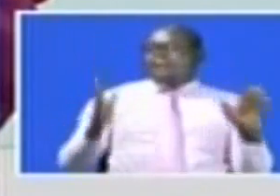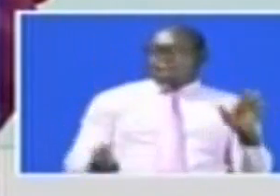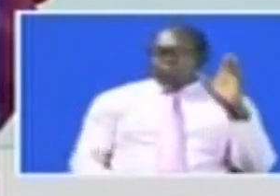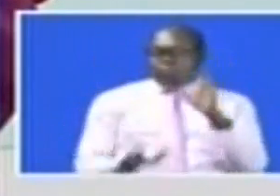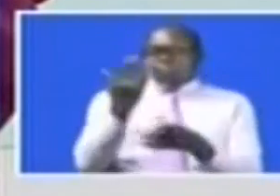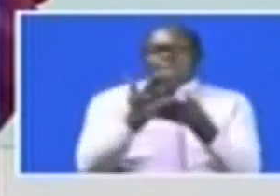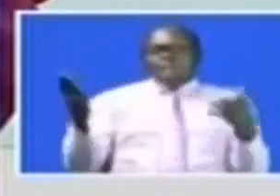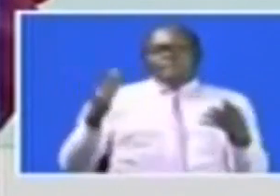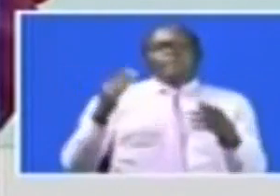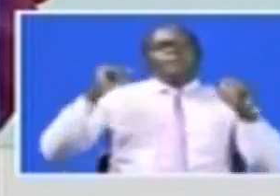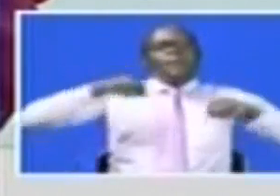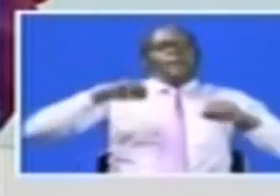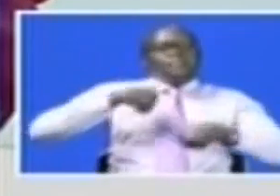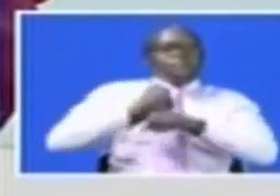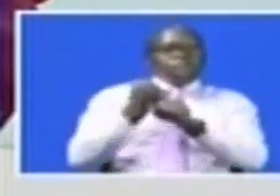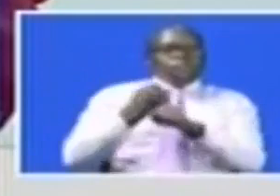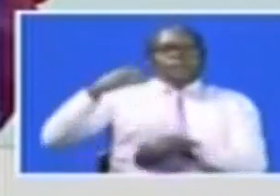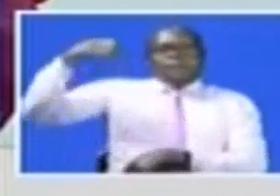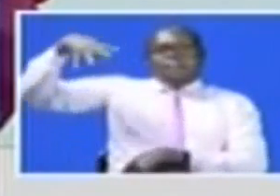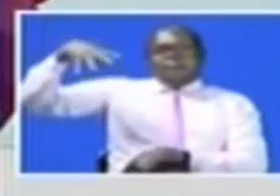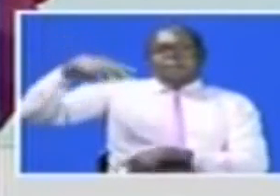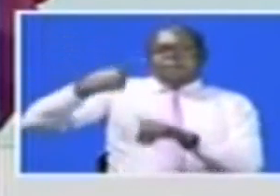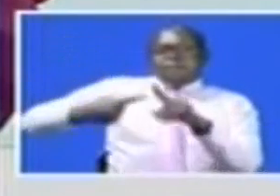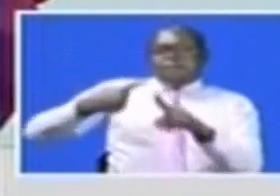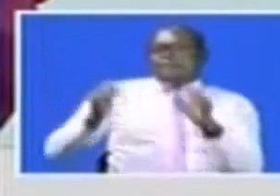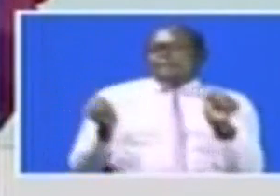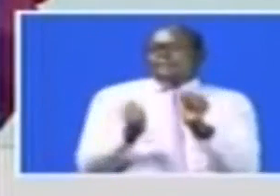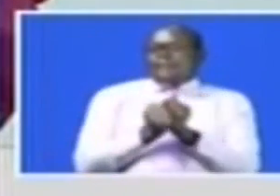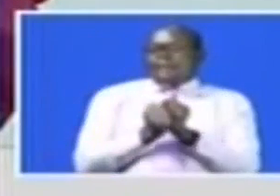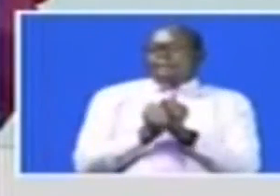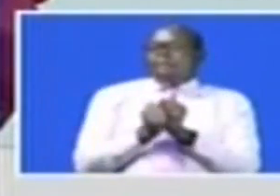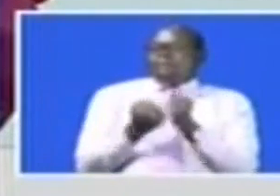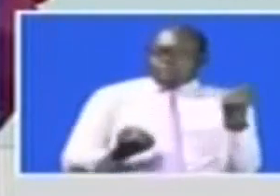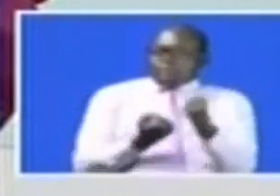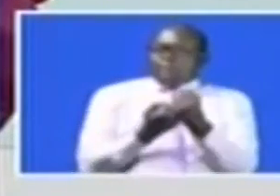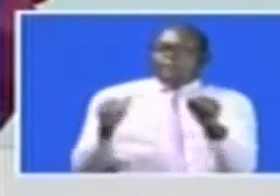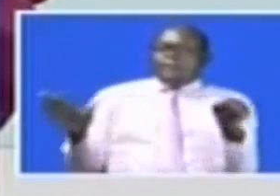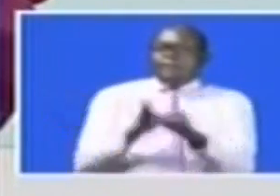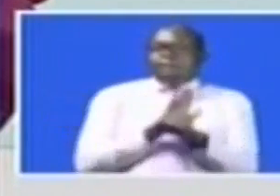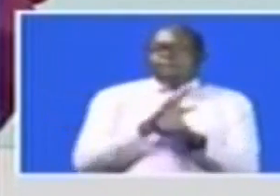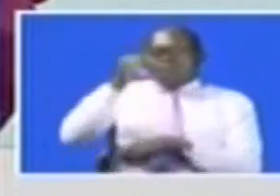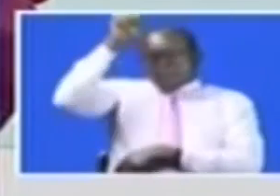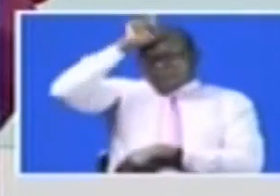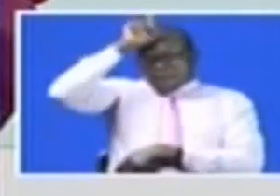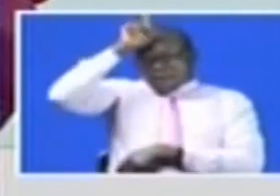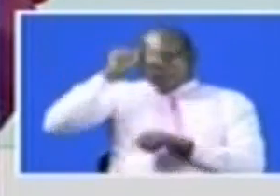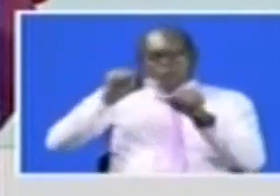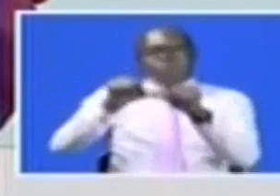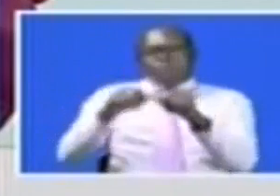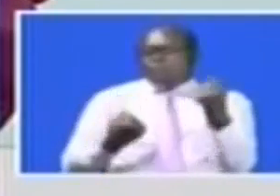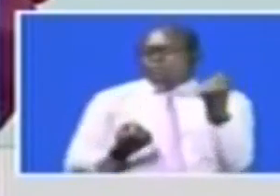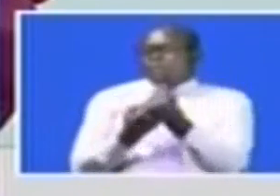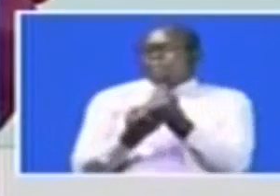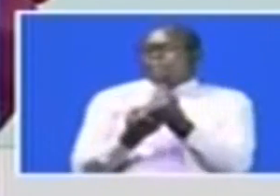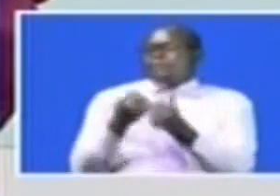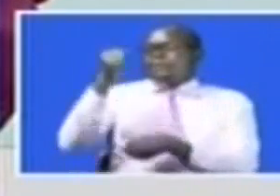Mkenya ametengeneza kifaa kilicho na uwezo wa kuzalisha umeme kwa miaka kumi kwa kijiji kizima. Kijana huyu anaendeleza shuguli zake